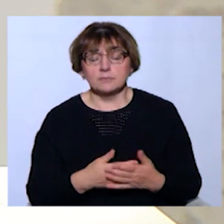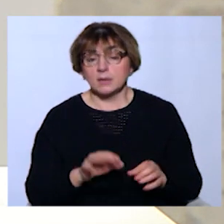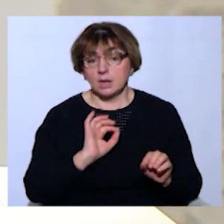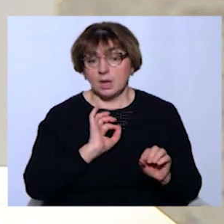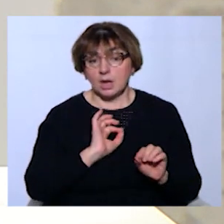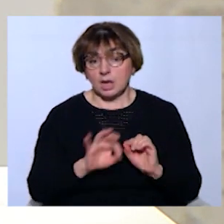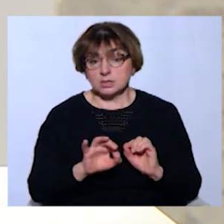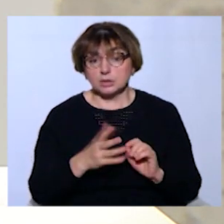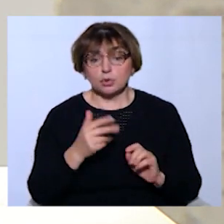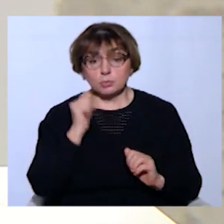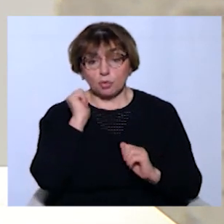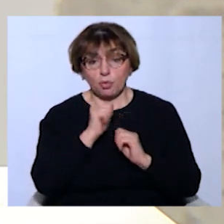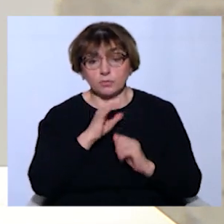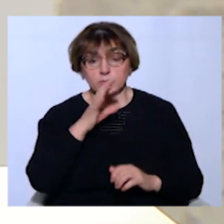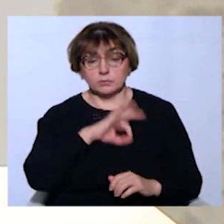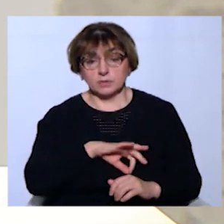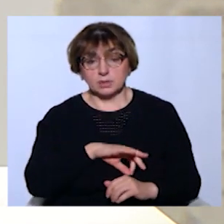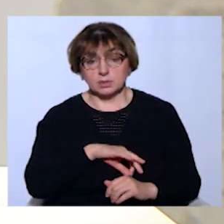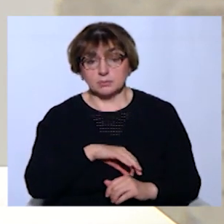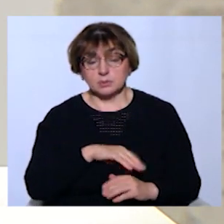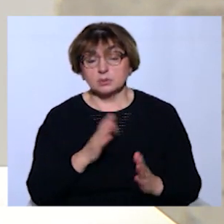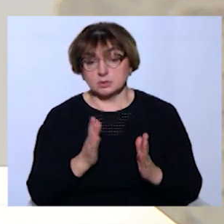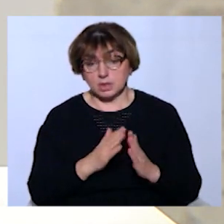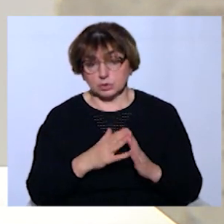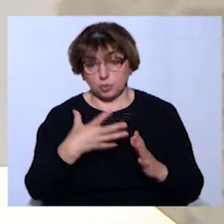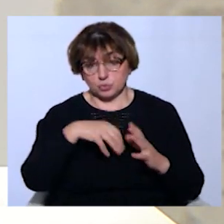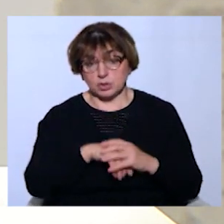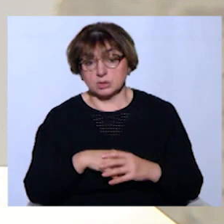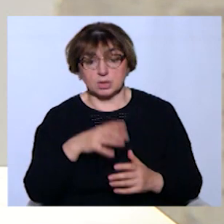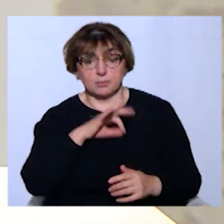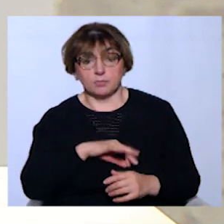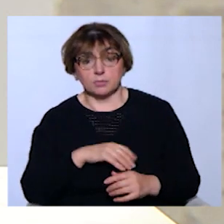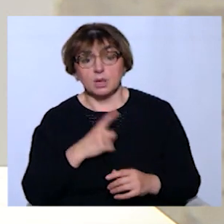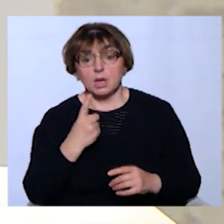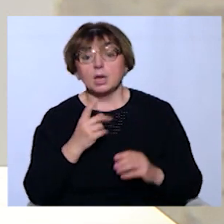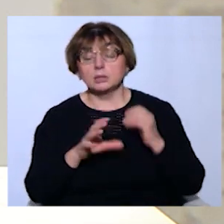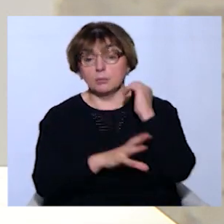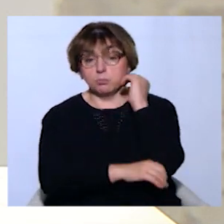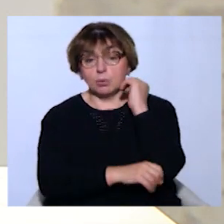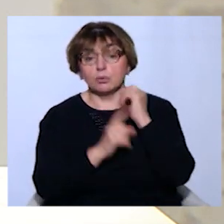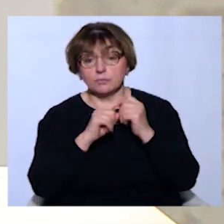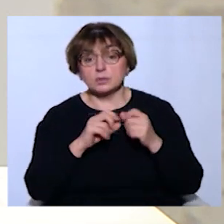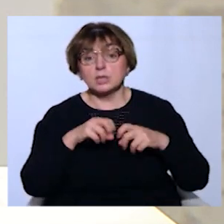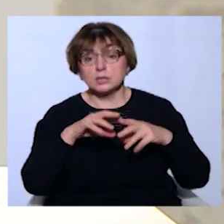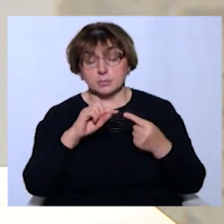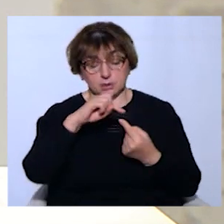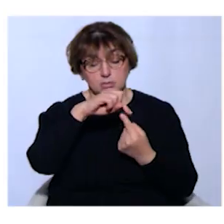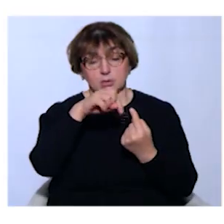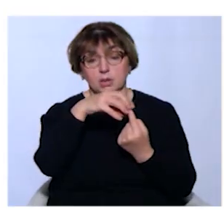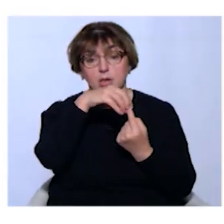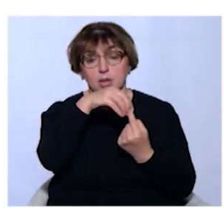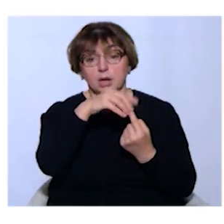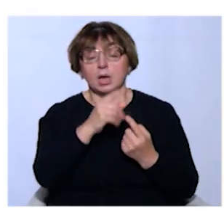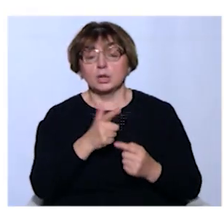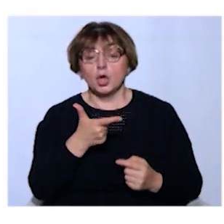რომელსაც ყოველდღიურად ვიყენებთ ჩვენ საქმიანობაში, ერთი ბოლო მისი დაფარულია მინერალი გოგირდით. ესე